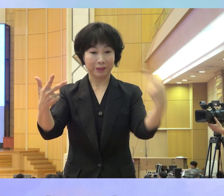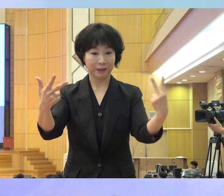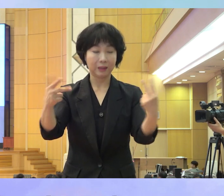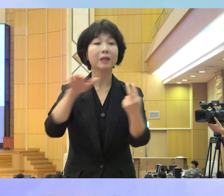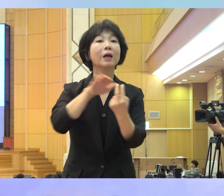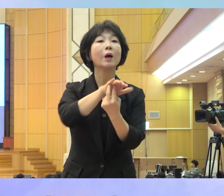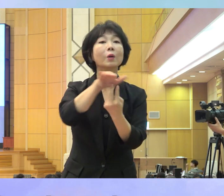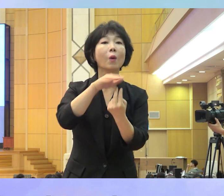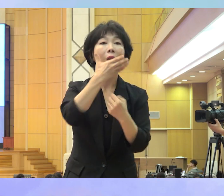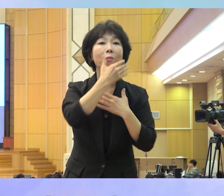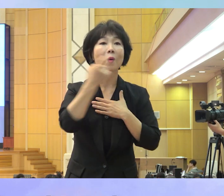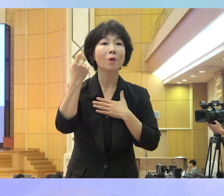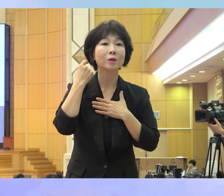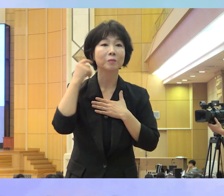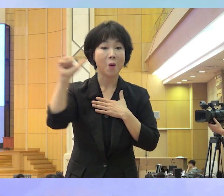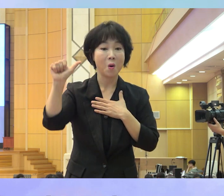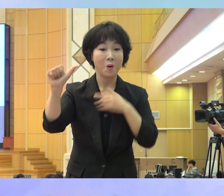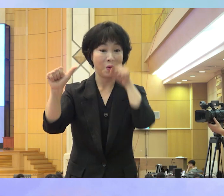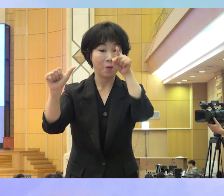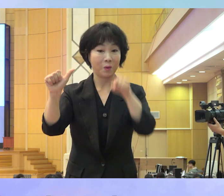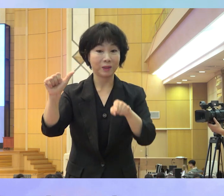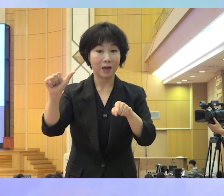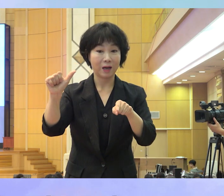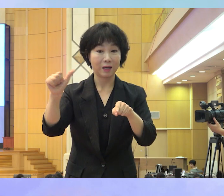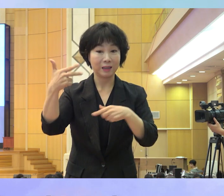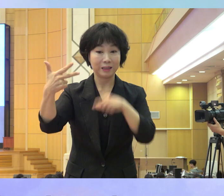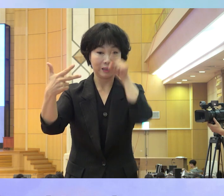52절 말씀 보겠습니다.